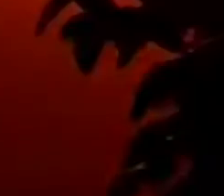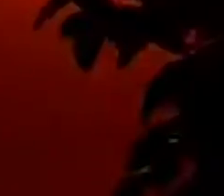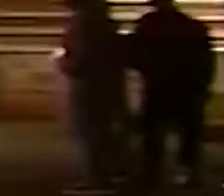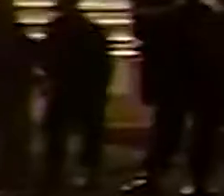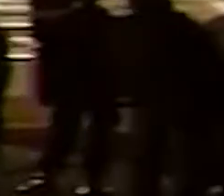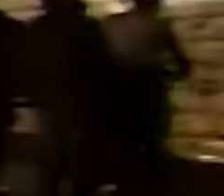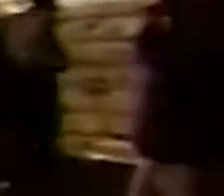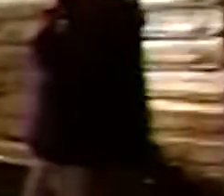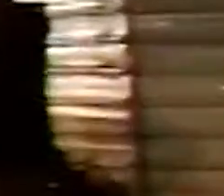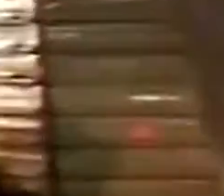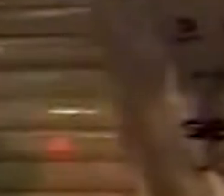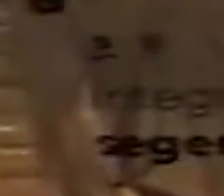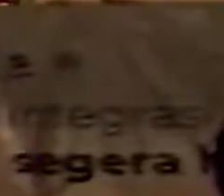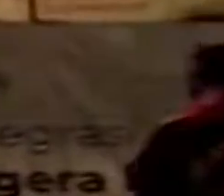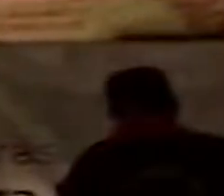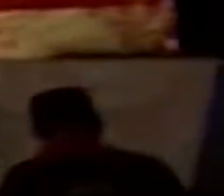kepegawaian Kejagung.